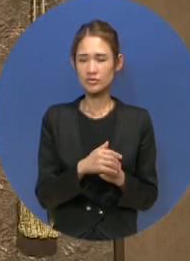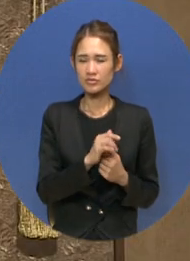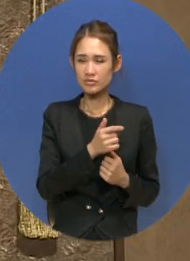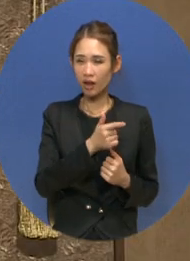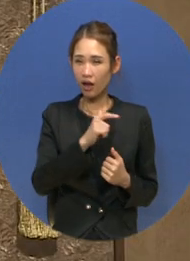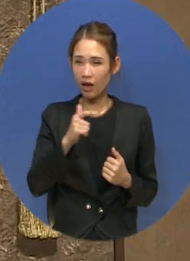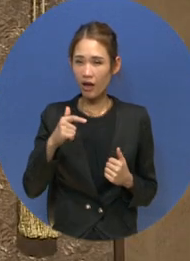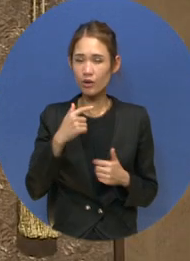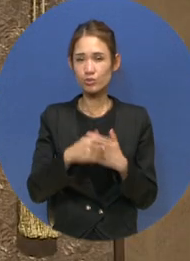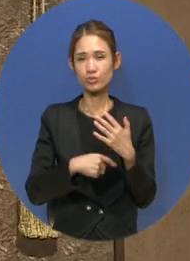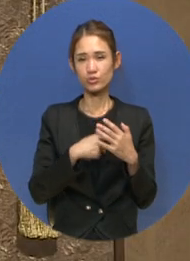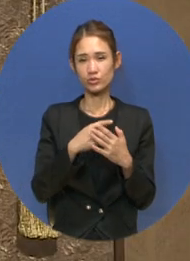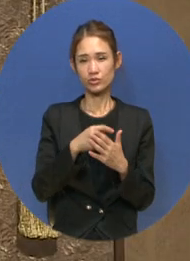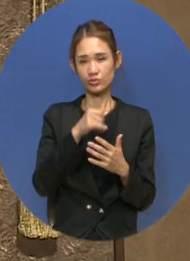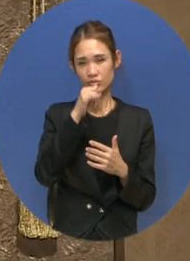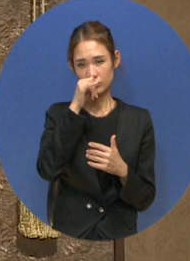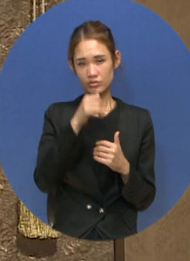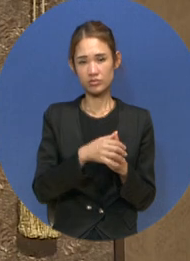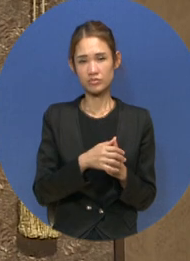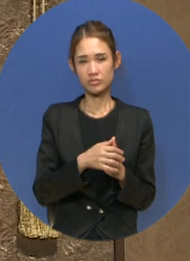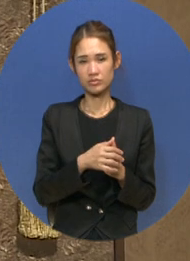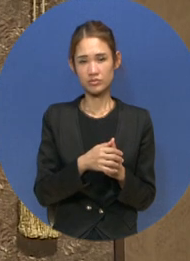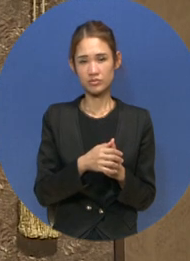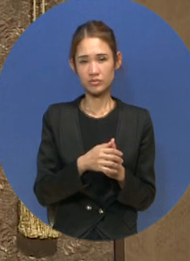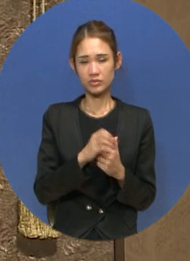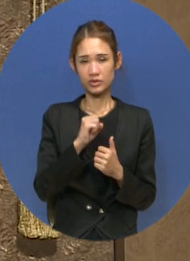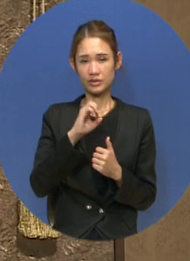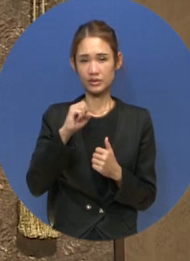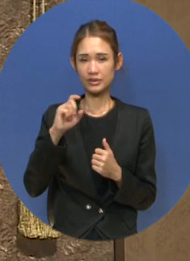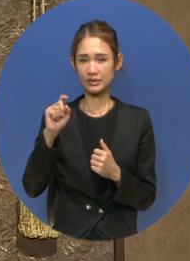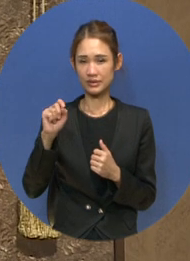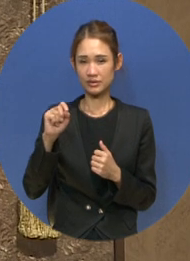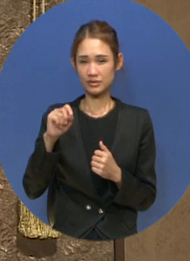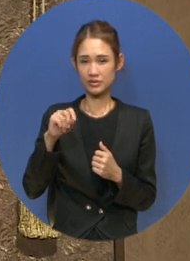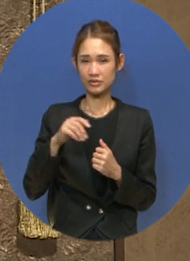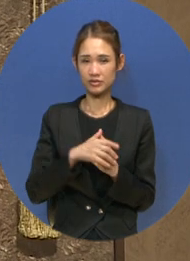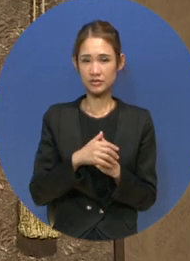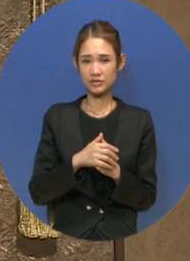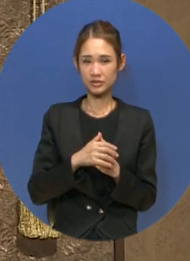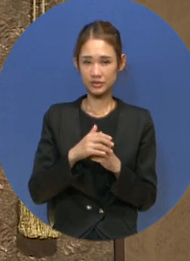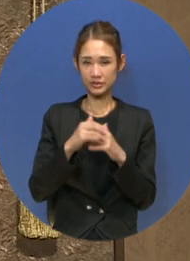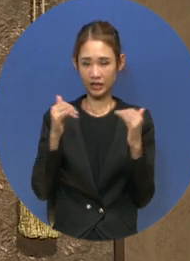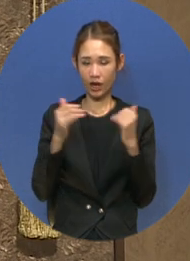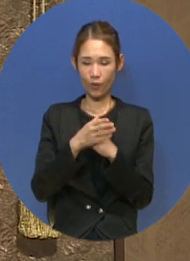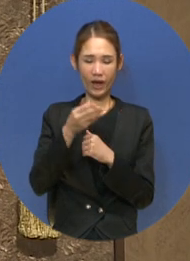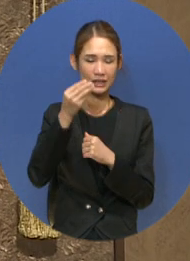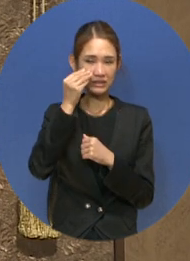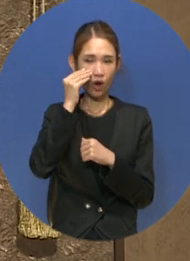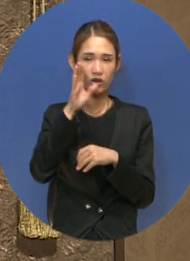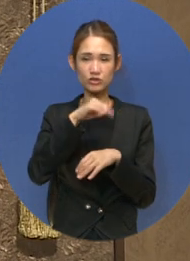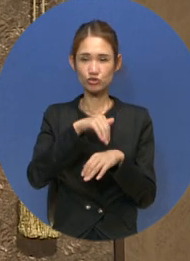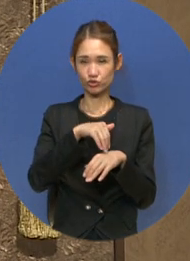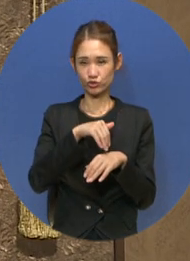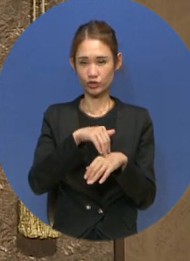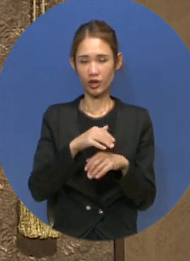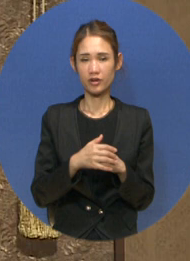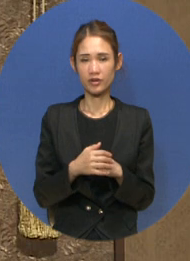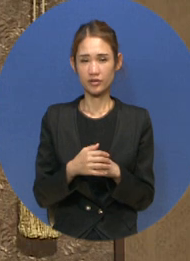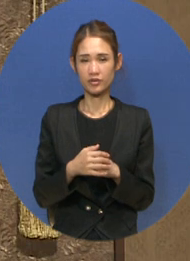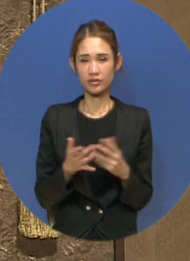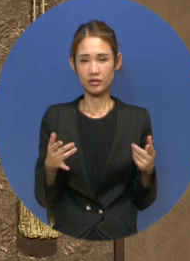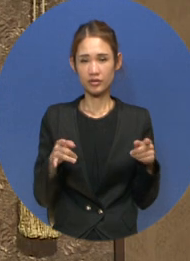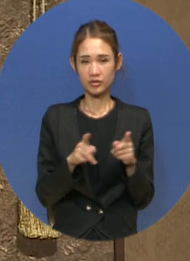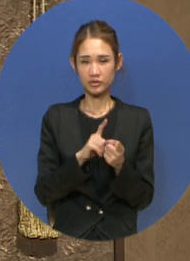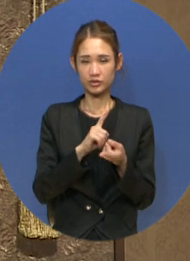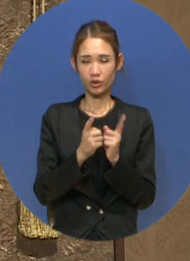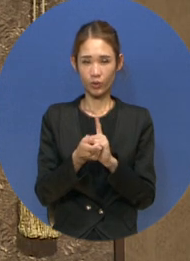다양한 프로그램을 시행하고 있는데요. 뭐 네. SST라 해서 소셜 스킬 트레이닝, 그 사회 적응 훈련도 시행하고요. 또 그들과 함께 서로